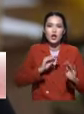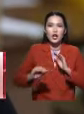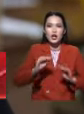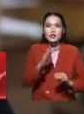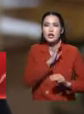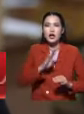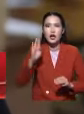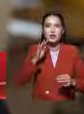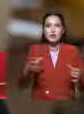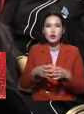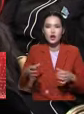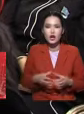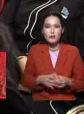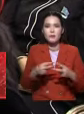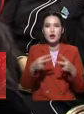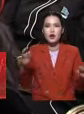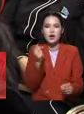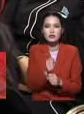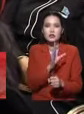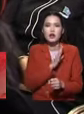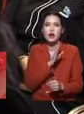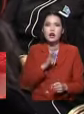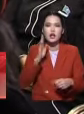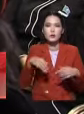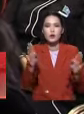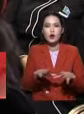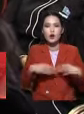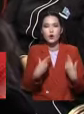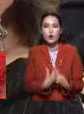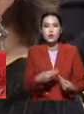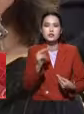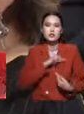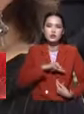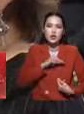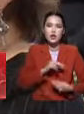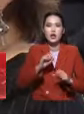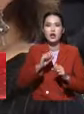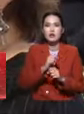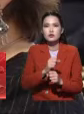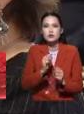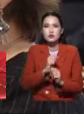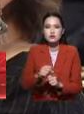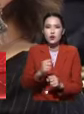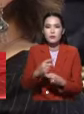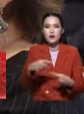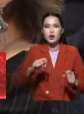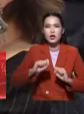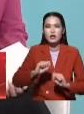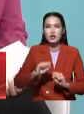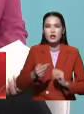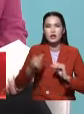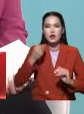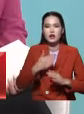әйел көшбасшыларды анықтау. Әйелдер қанаты отбасылық және тұрмыстық зорлық-зомбылықтың алдын алуға көмектеседі. Кәсіпкер әйелдерге қолдау білдіріп,